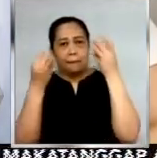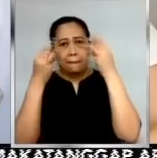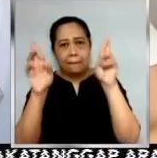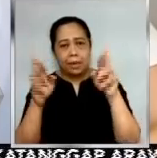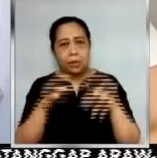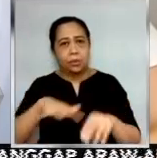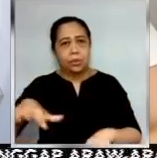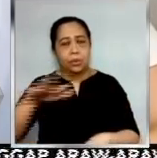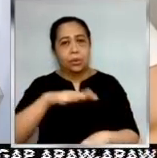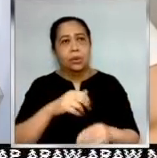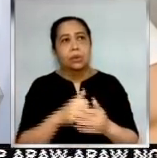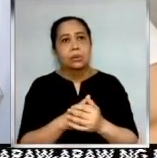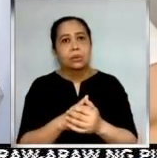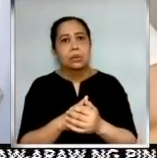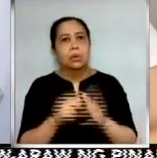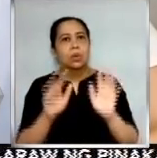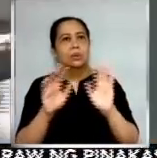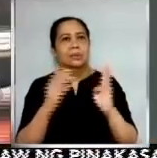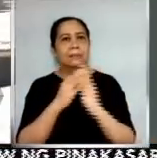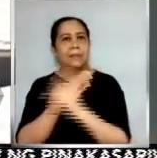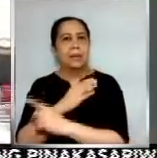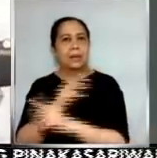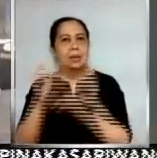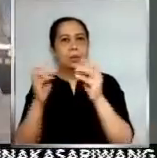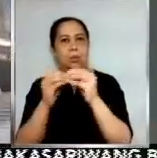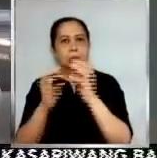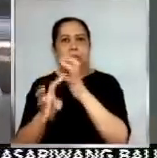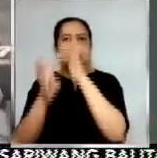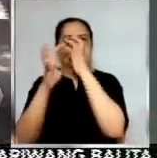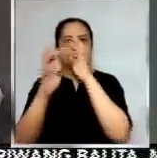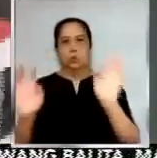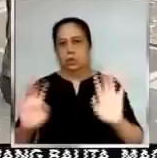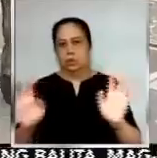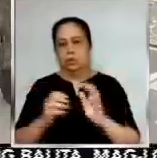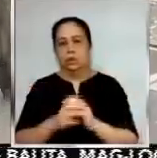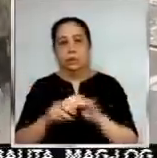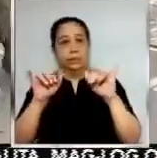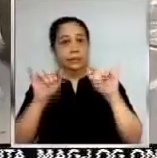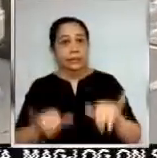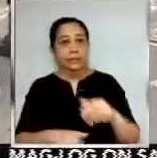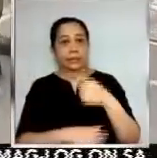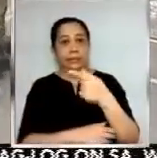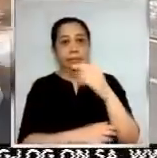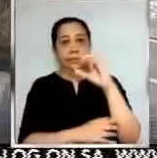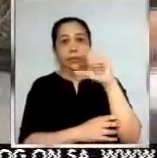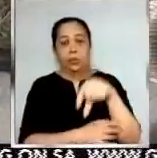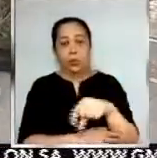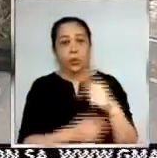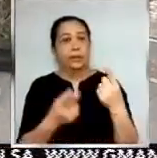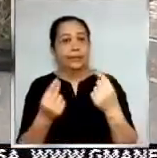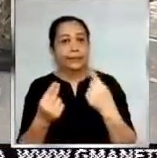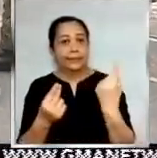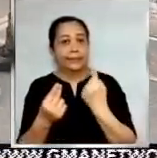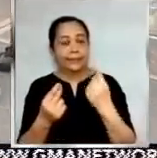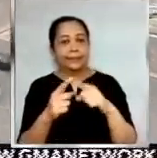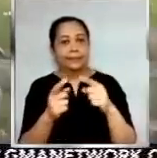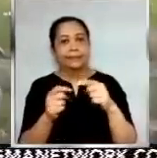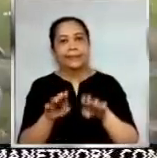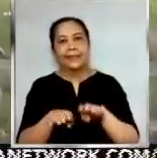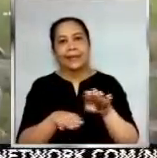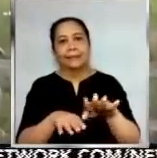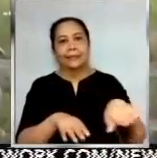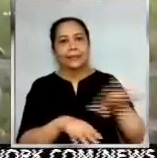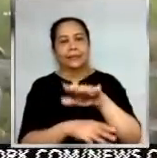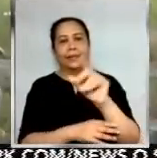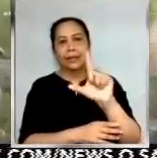is huwag nang bumalik doon sa mas mahigpit. Kung mananatili sa GCQ, gagawa na lang daw ng mga hakbang ang mga local government para